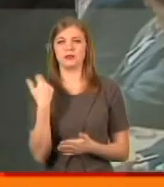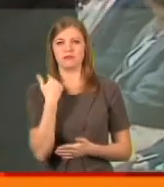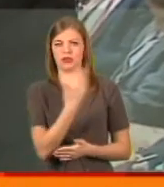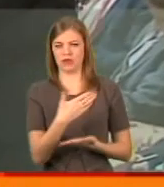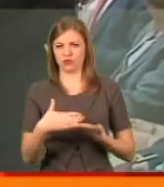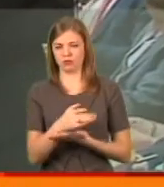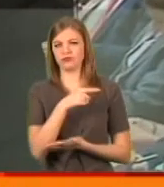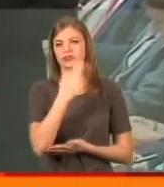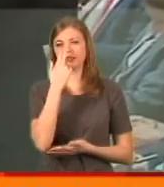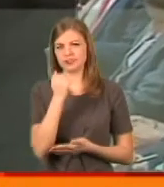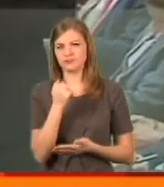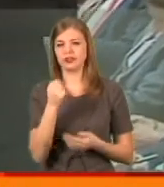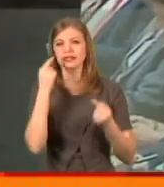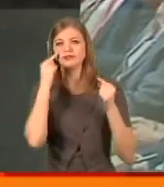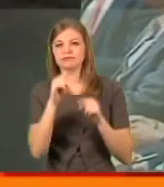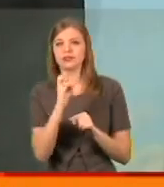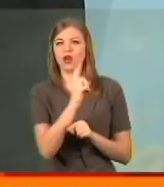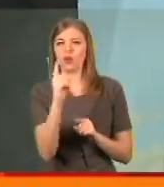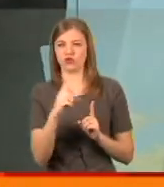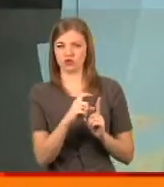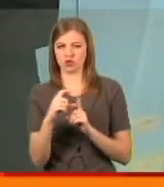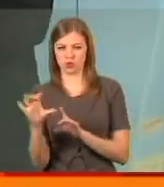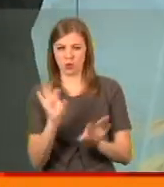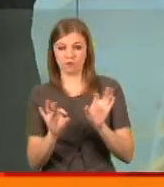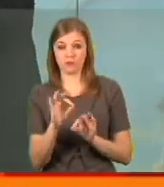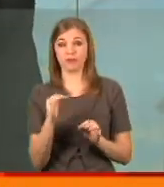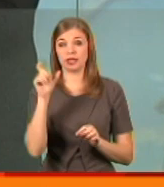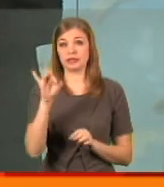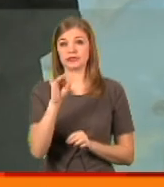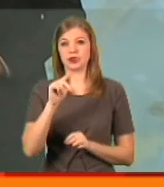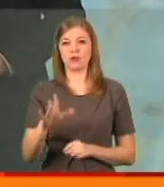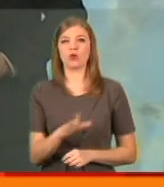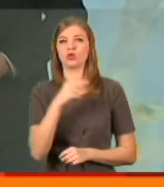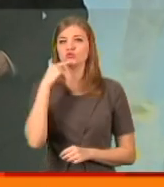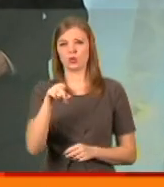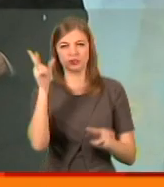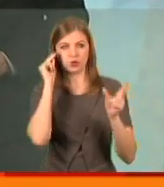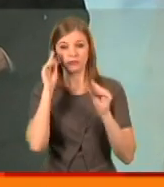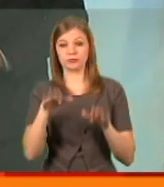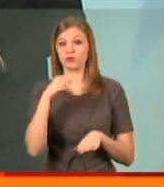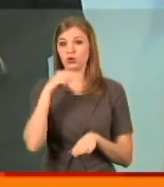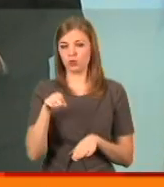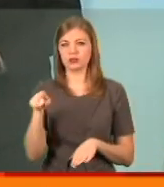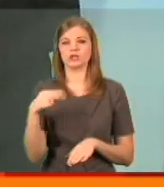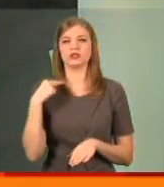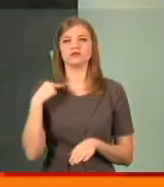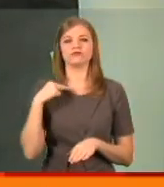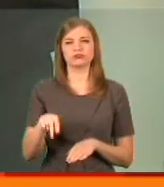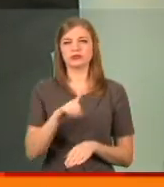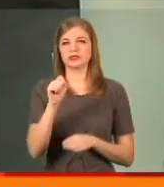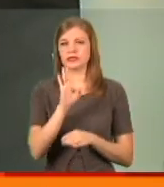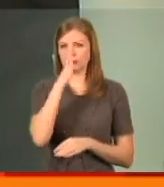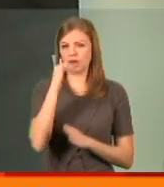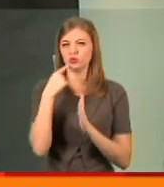політика вони звикли зважати на кожне слово. Нагадаю, Сергій Скрипаль – колишній російський розвідник. У Росії його засудили за зраду